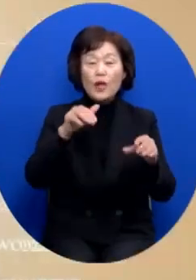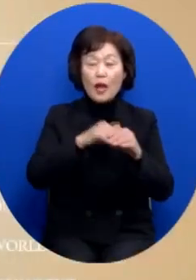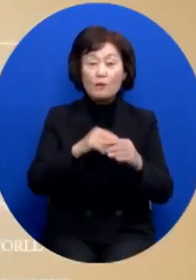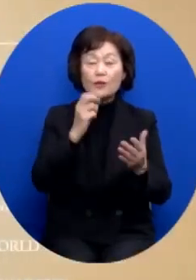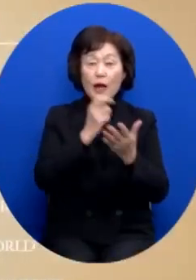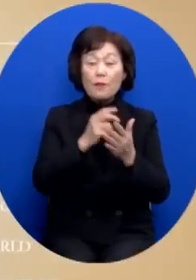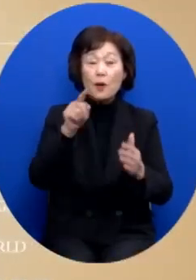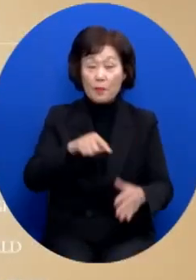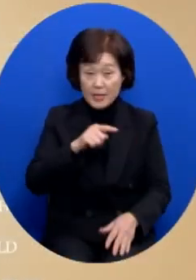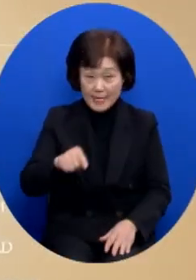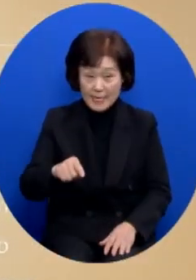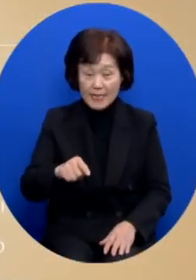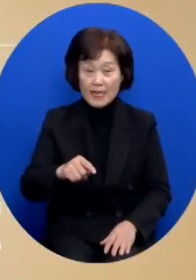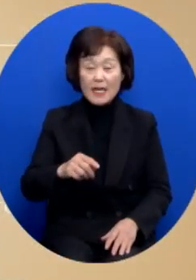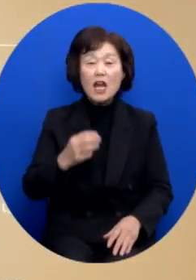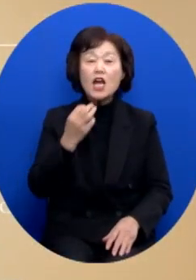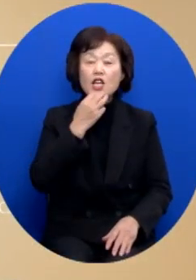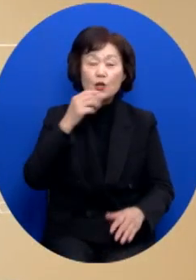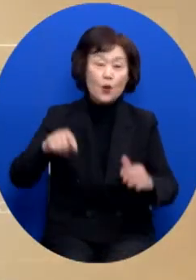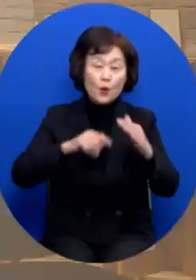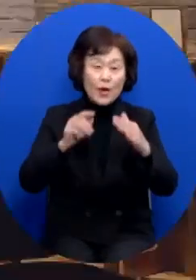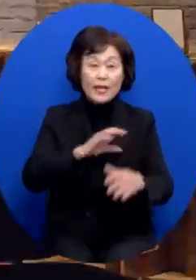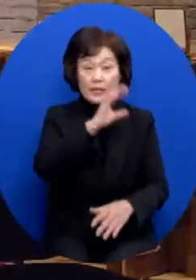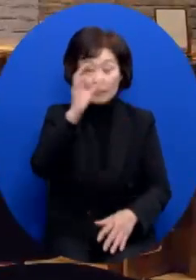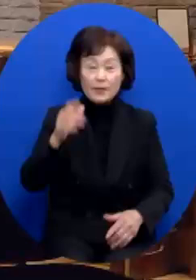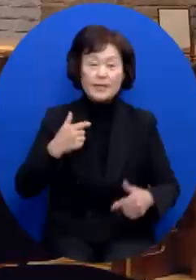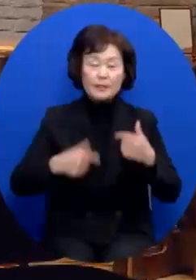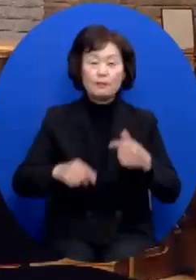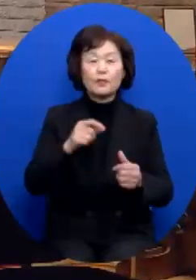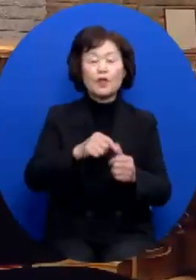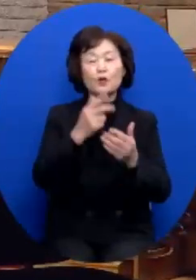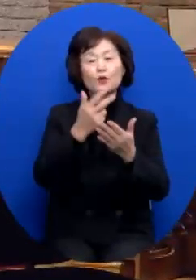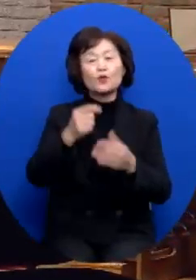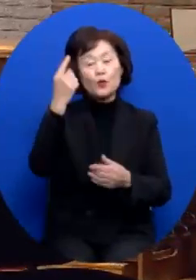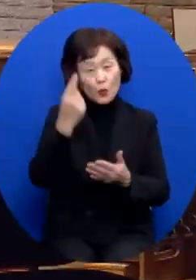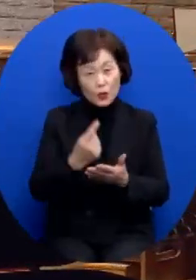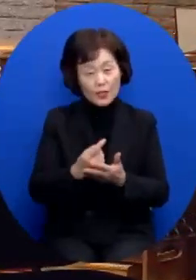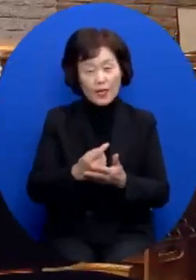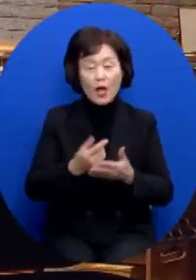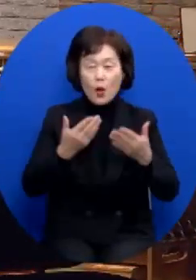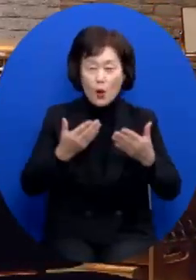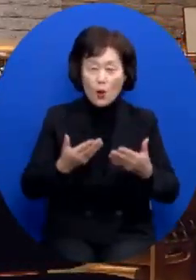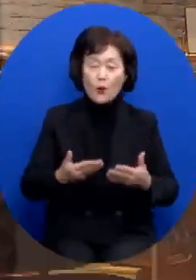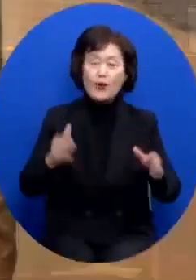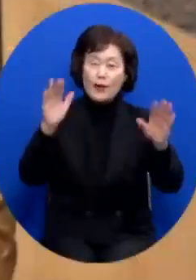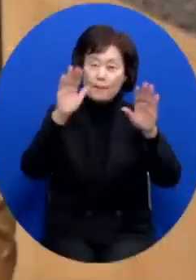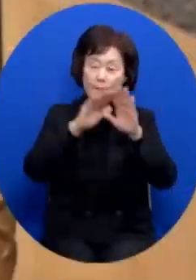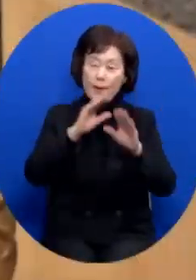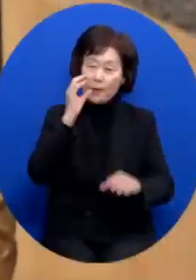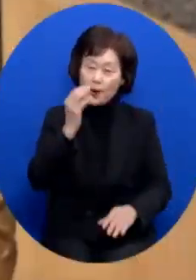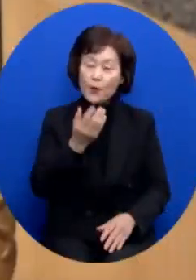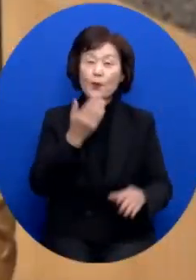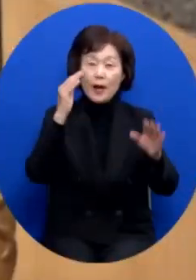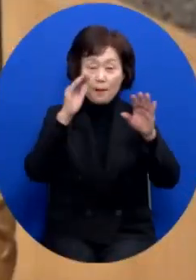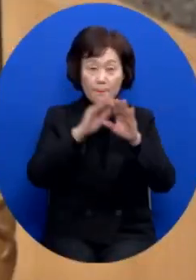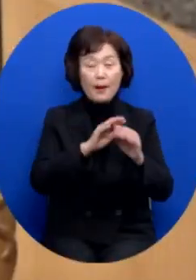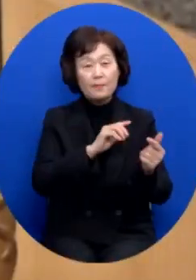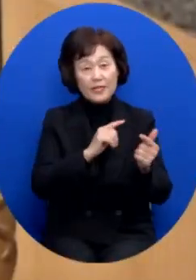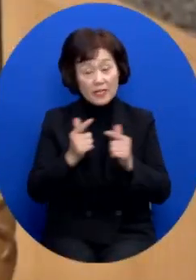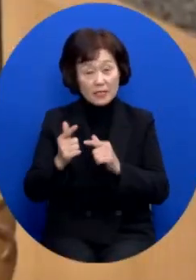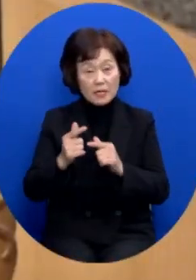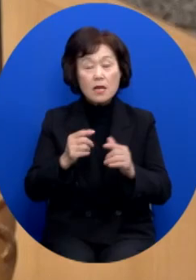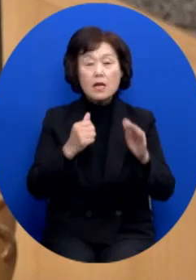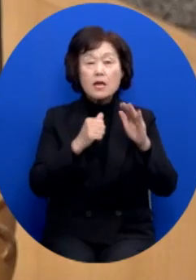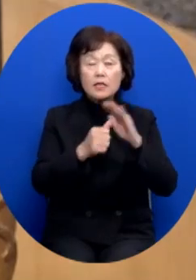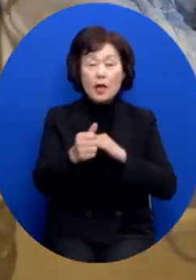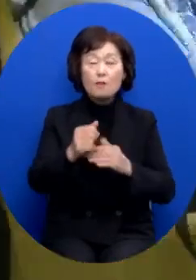제작한 캐럴인 서울에는 기쁘다 구주 오셨네, 고요한 밤, 거룩한 밤 등 대표적인 성탄 캐럴 다섯